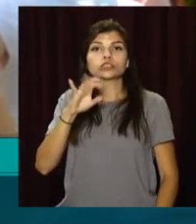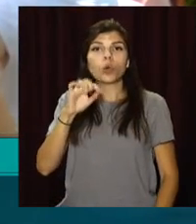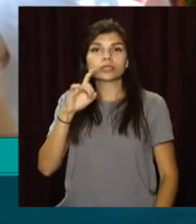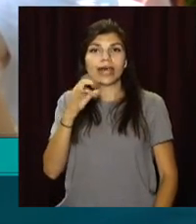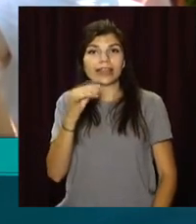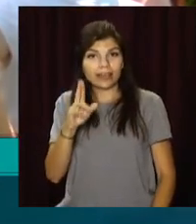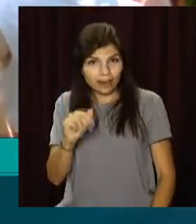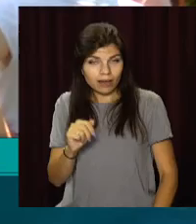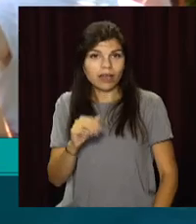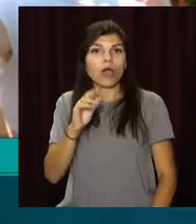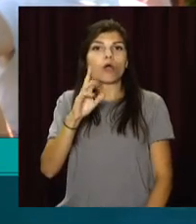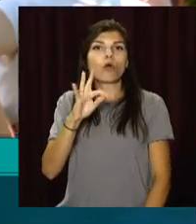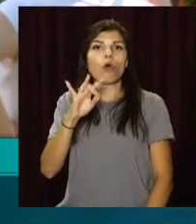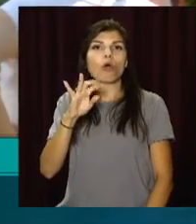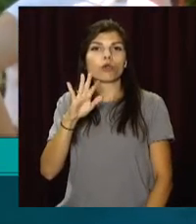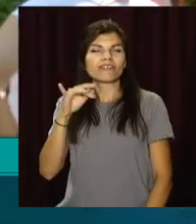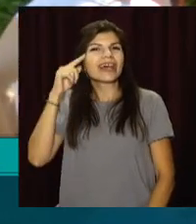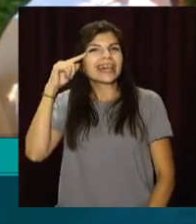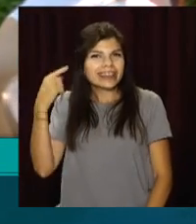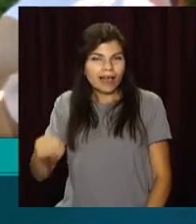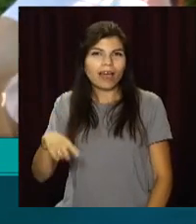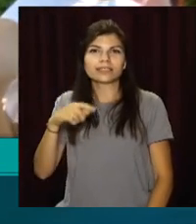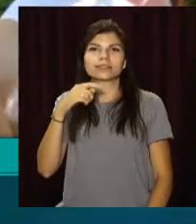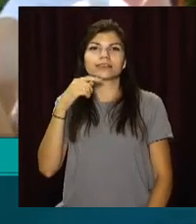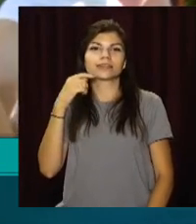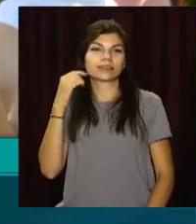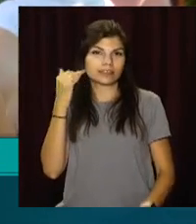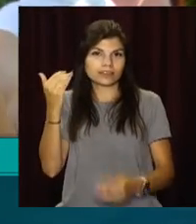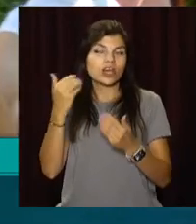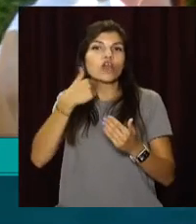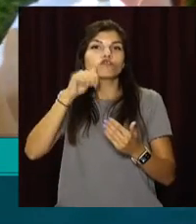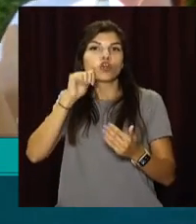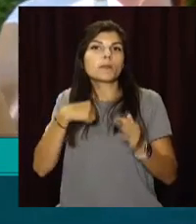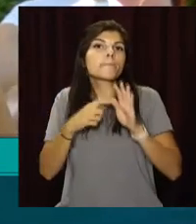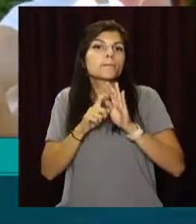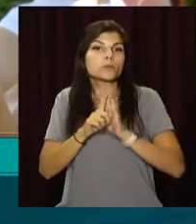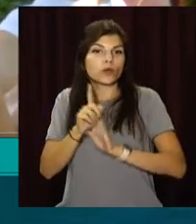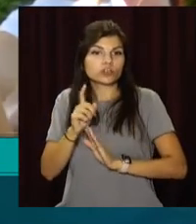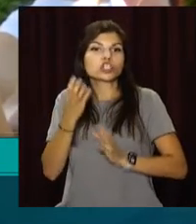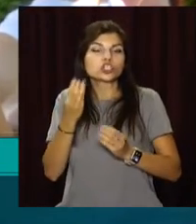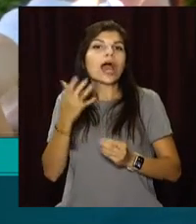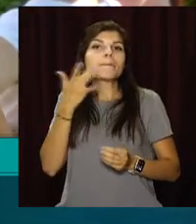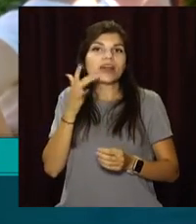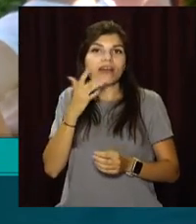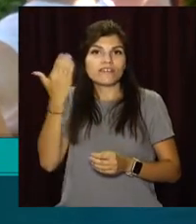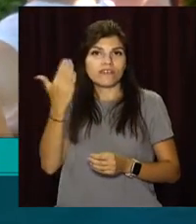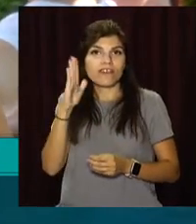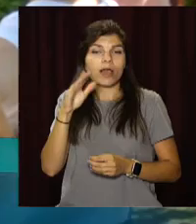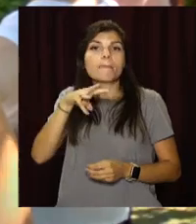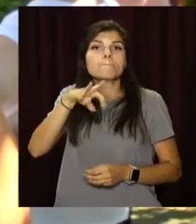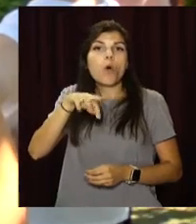AstraZeneca, Covishield, і CoronaVac, китайський, Pfizer. Вчора ми почали ще є американський.